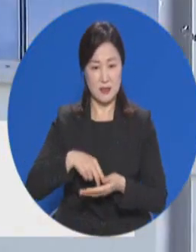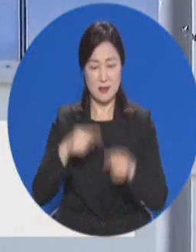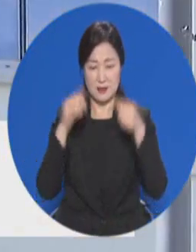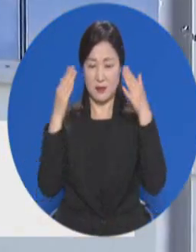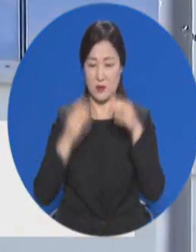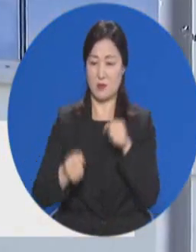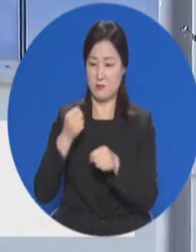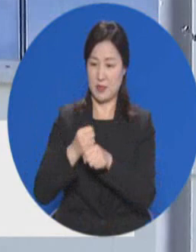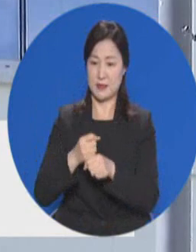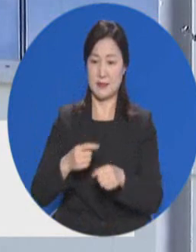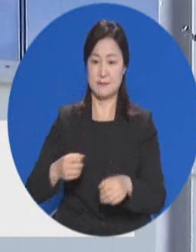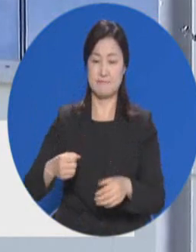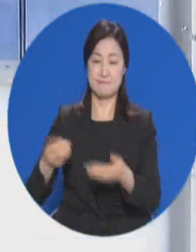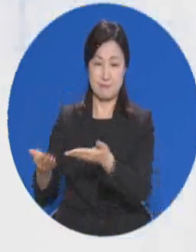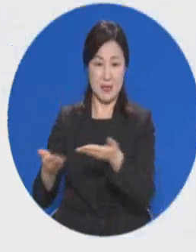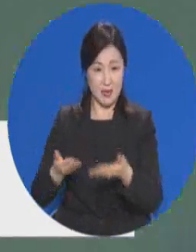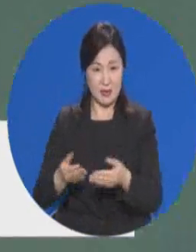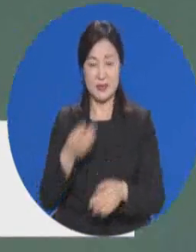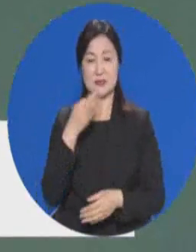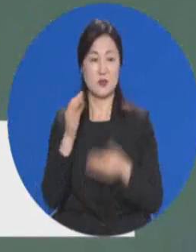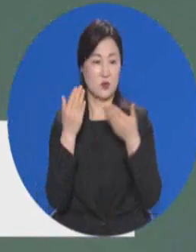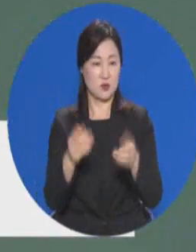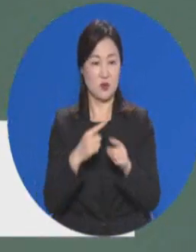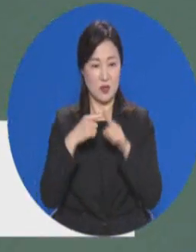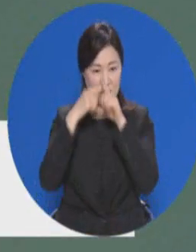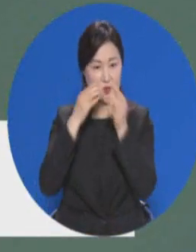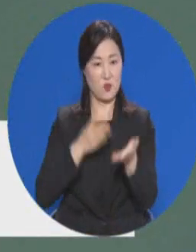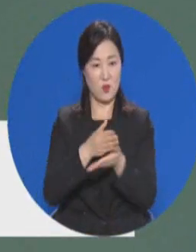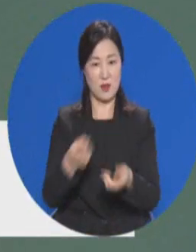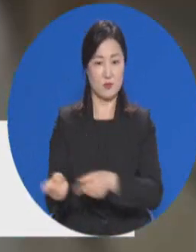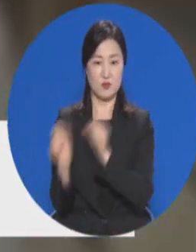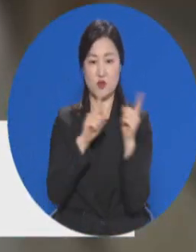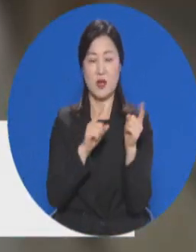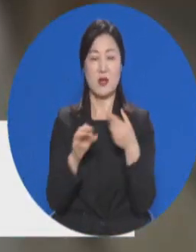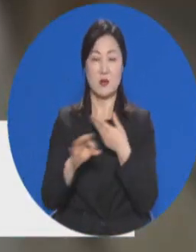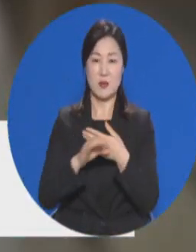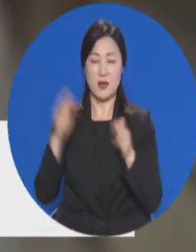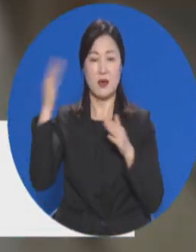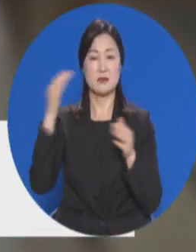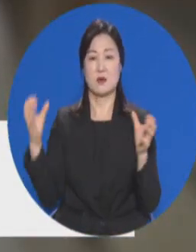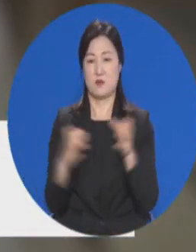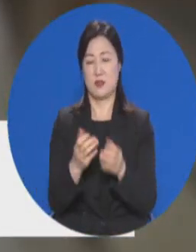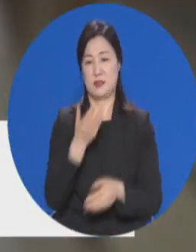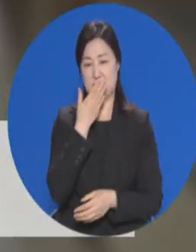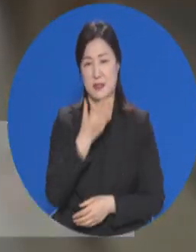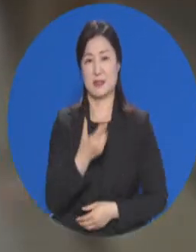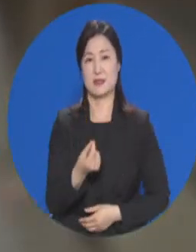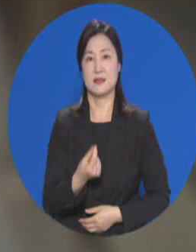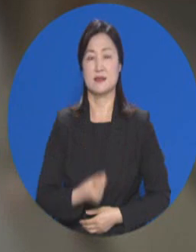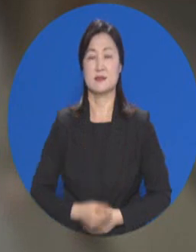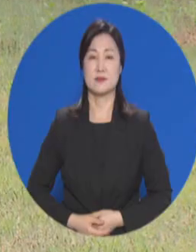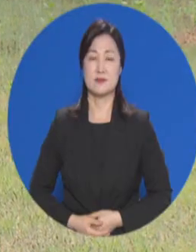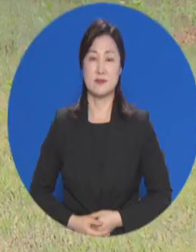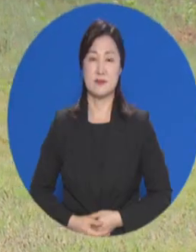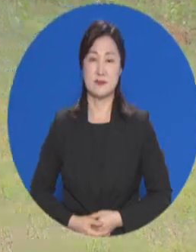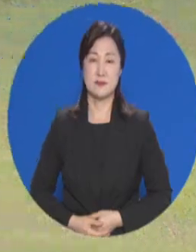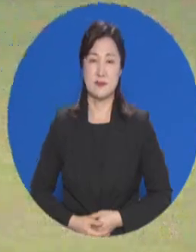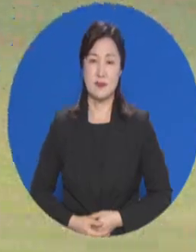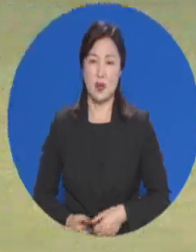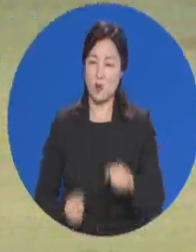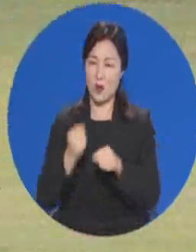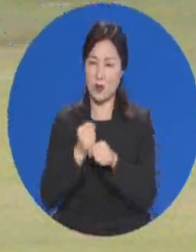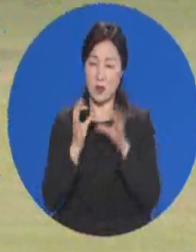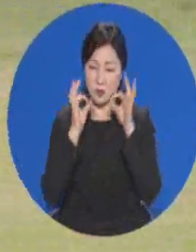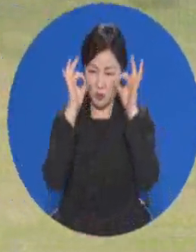의지를 받아들여 폐과된 간호학과를 부활시킨다면 신입생 모집에도 박차를 가할 수 있게 됩니다. 회생에